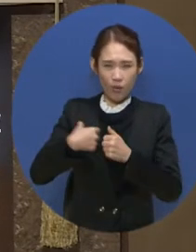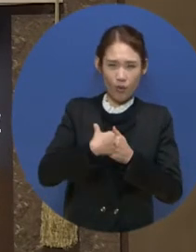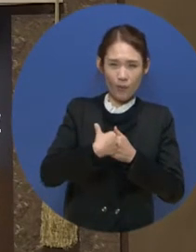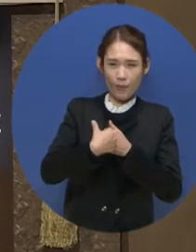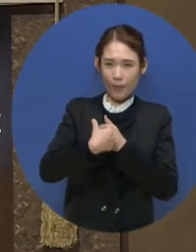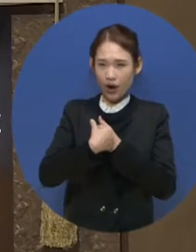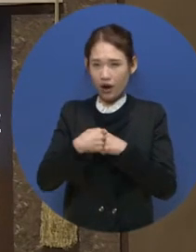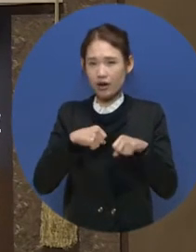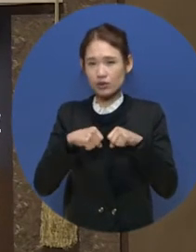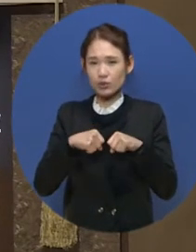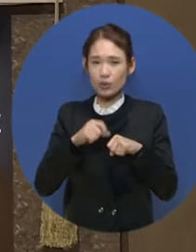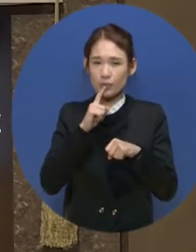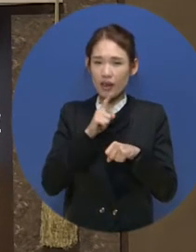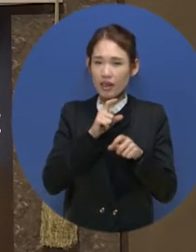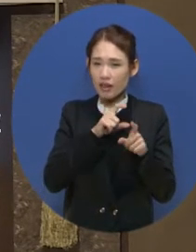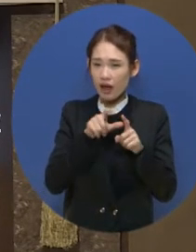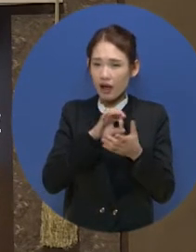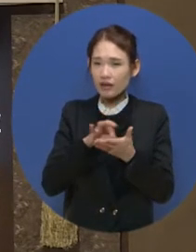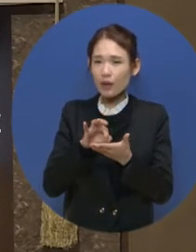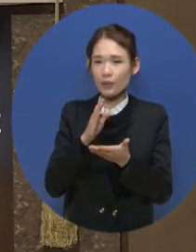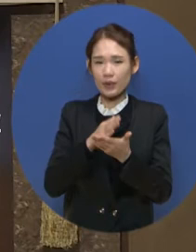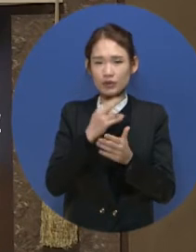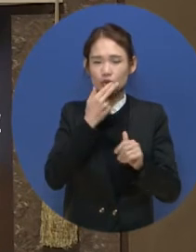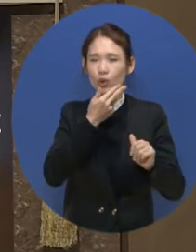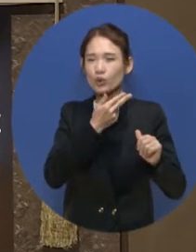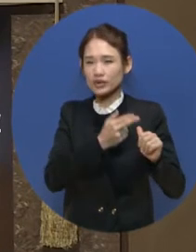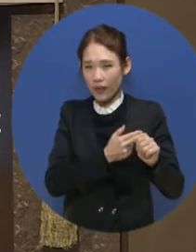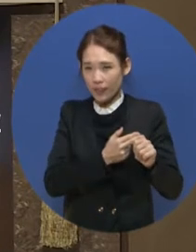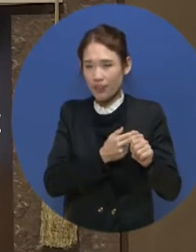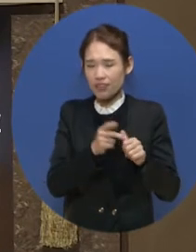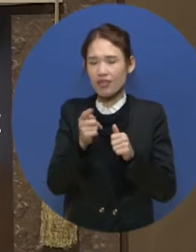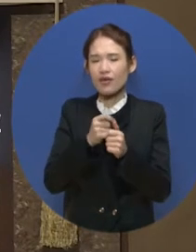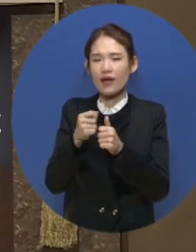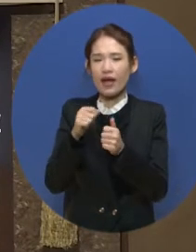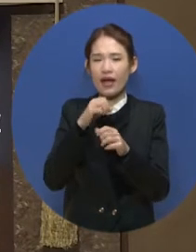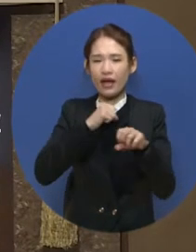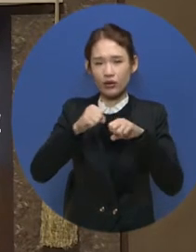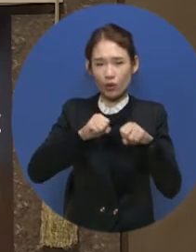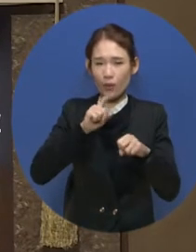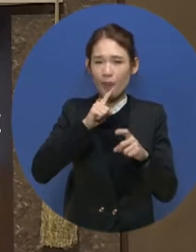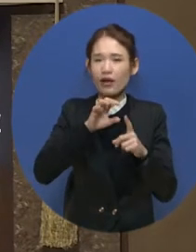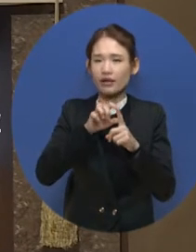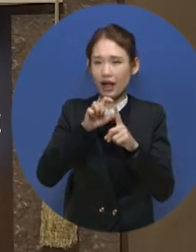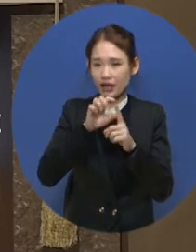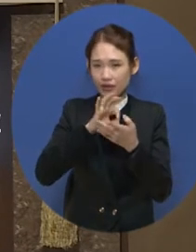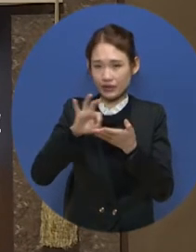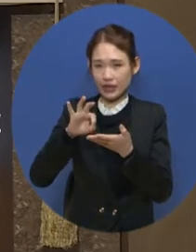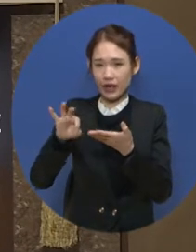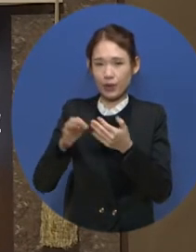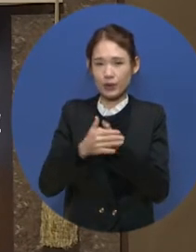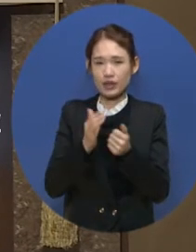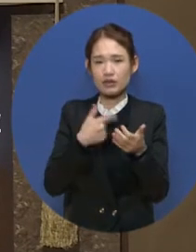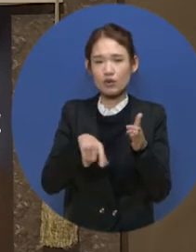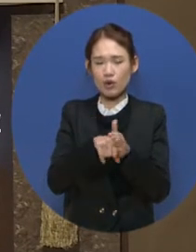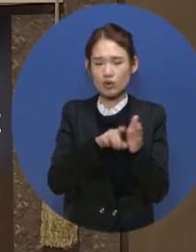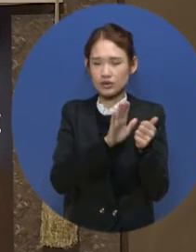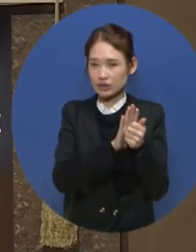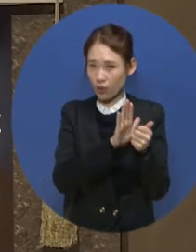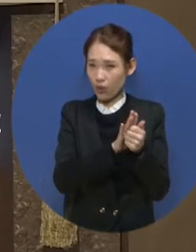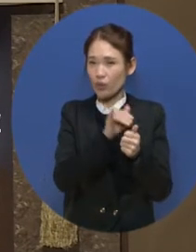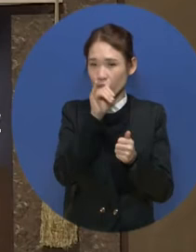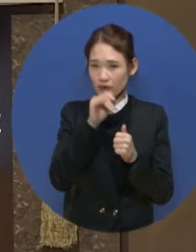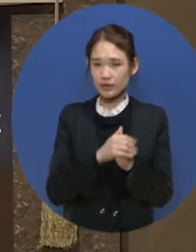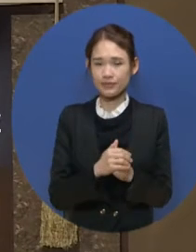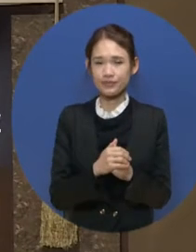이렇게 안돼 요즘 그렇게 하지 않고 더 전적 행동이다 이렇게 얘기를 해요 이제 그런 분들도 치 권을 다 하기도 하고